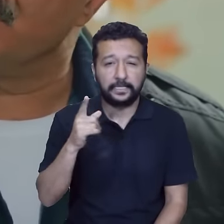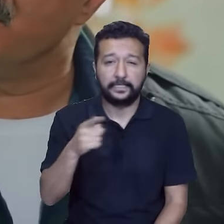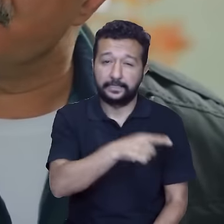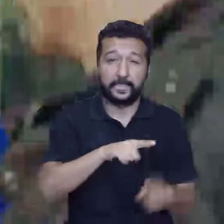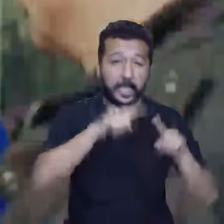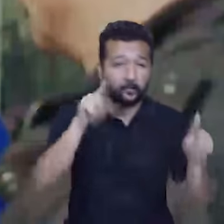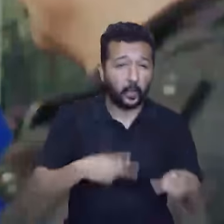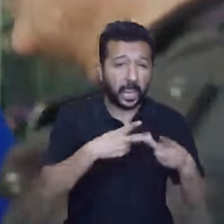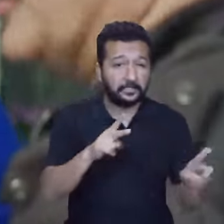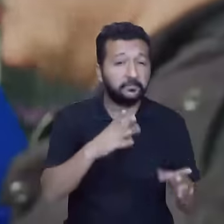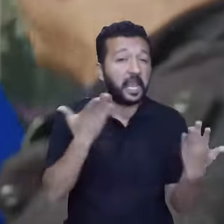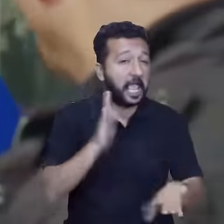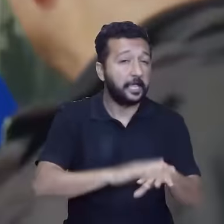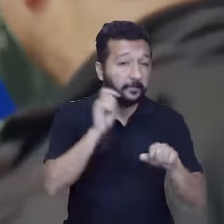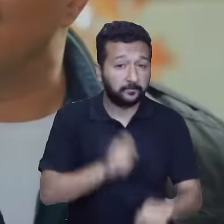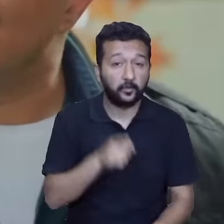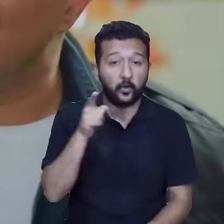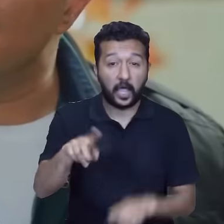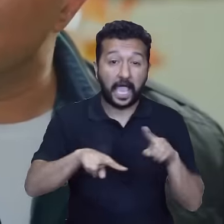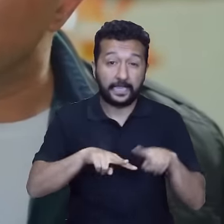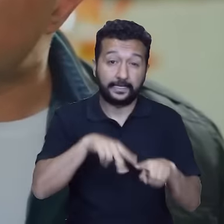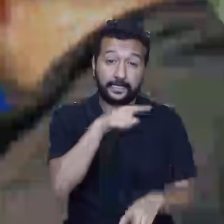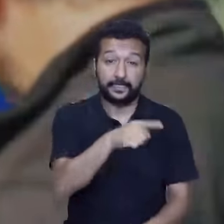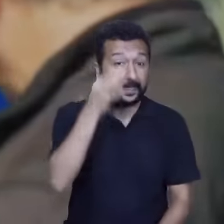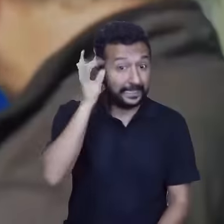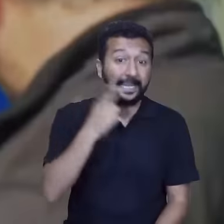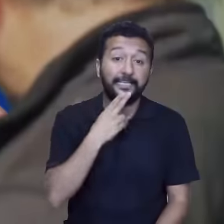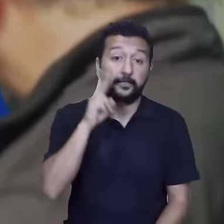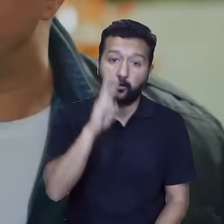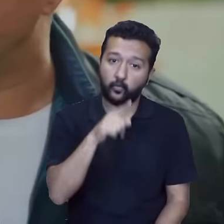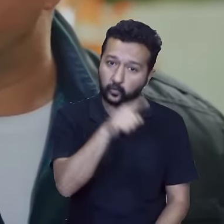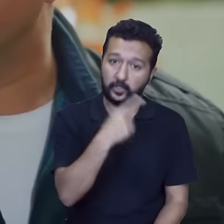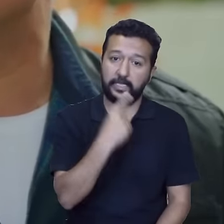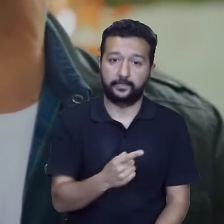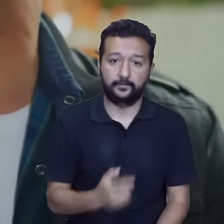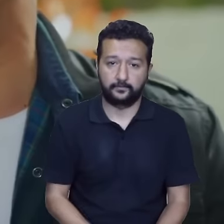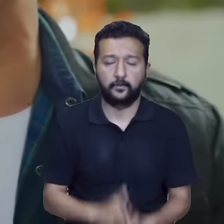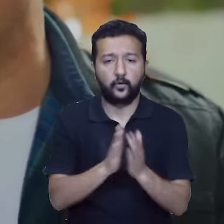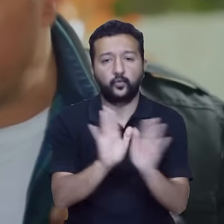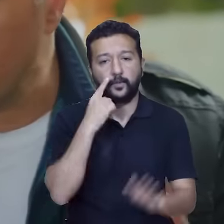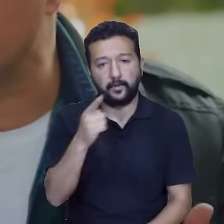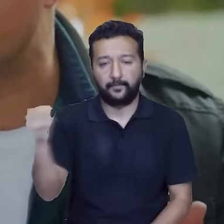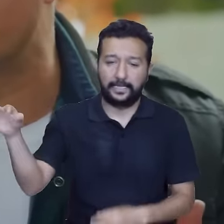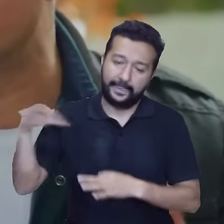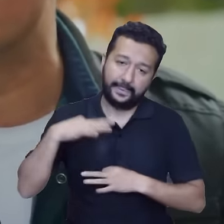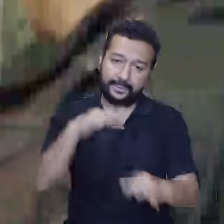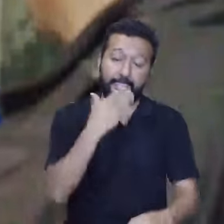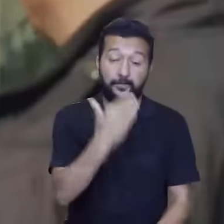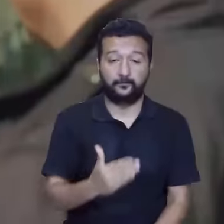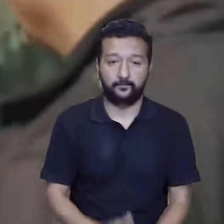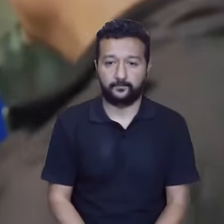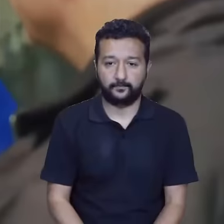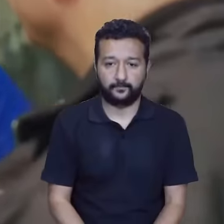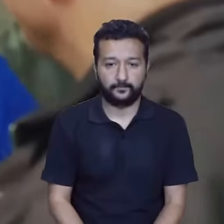Itır'a açılış mı yapacakmış, ne yapacakmış? O Adile denen deli kadın görür gününü dedi. Kusura bakmayın, ben onun ağzından